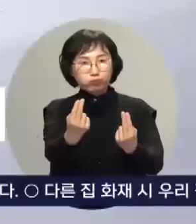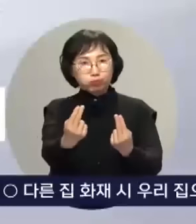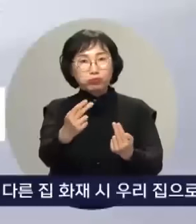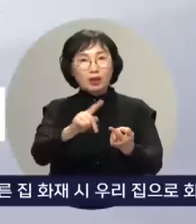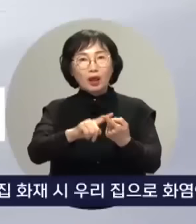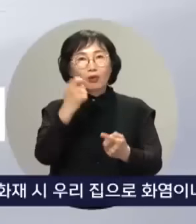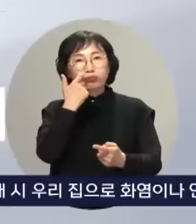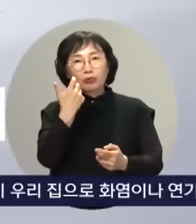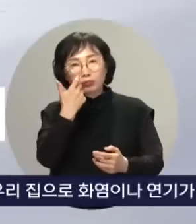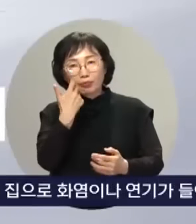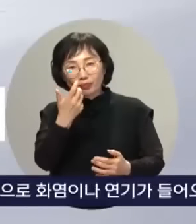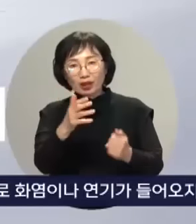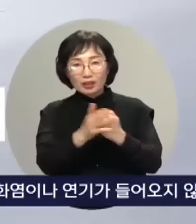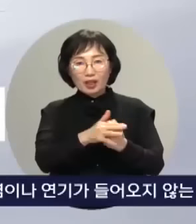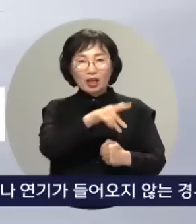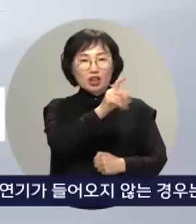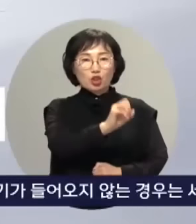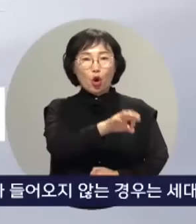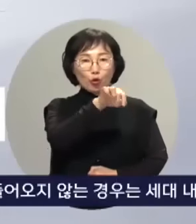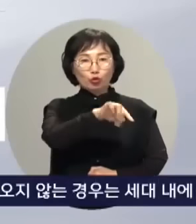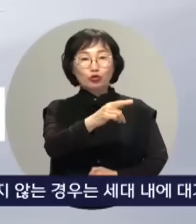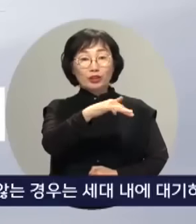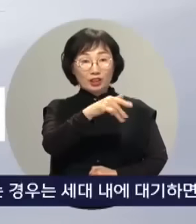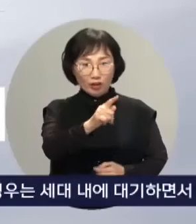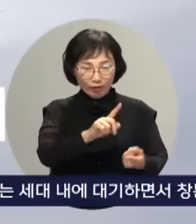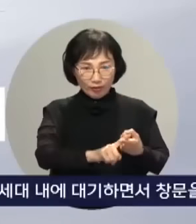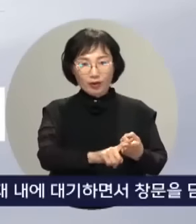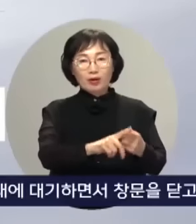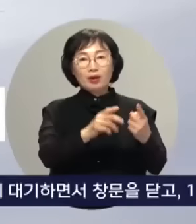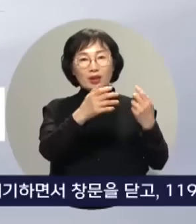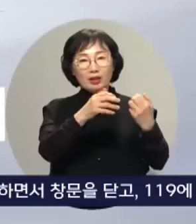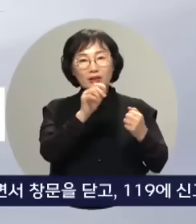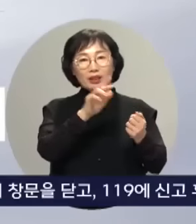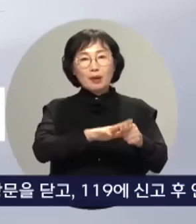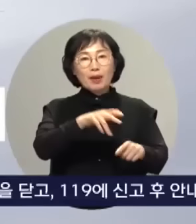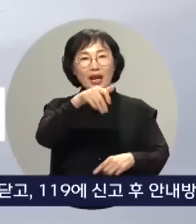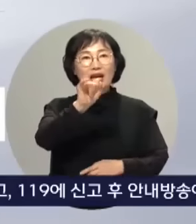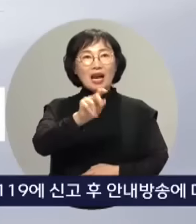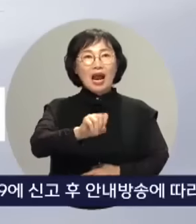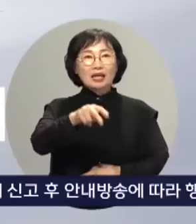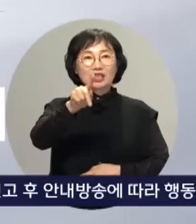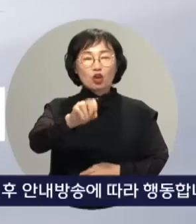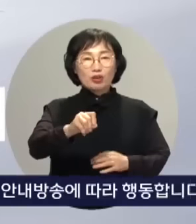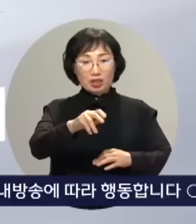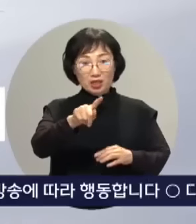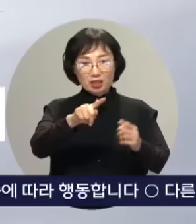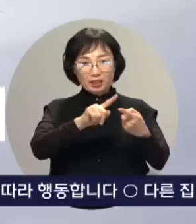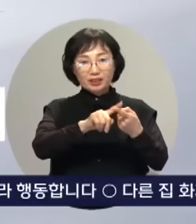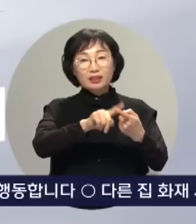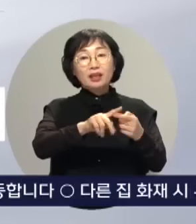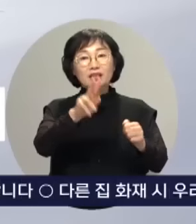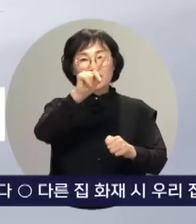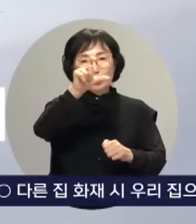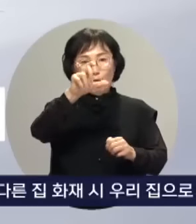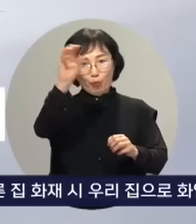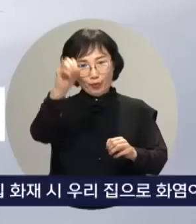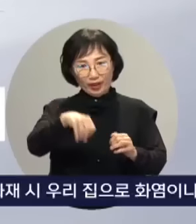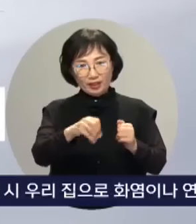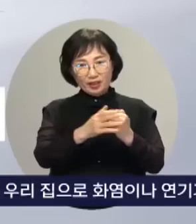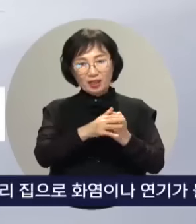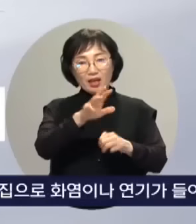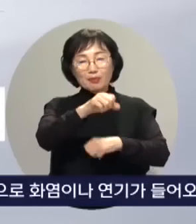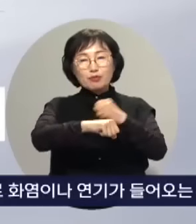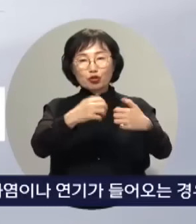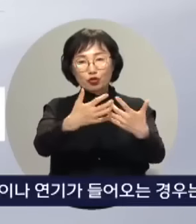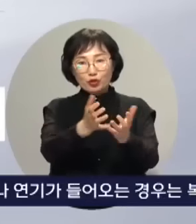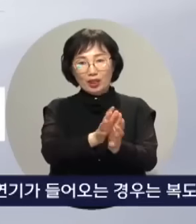힘 정운천 전 농림 수산 식품부 장관 19% 진보당 강성희 현국회의원 15% 민주당